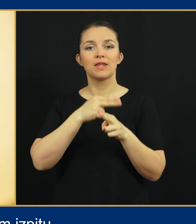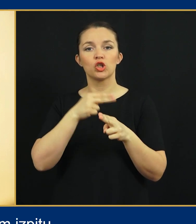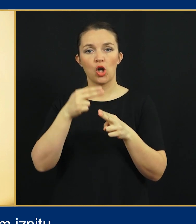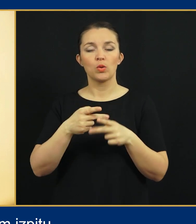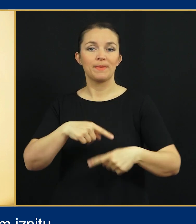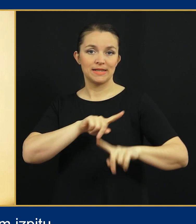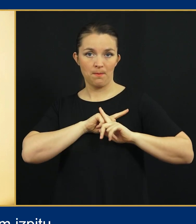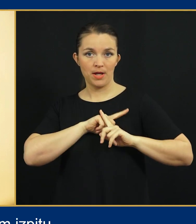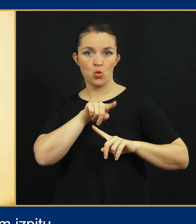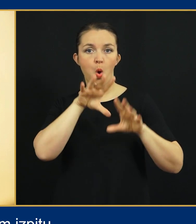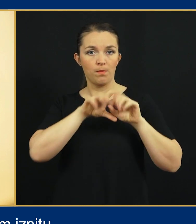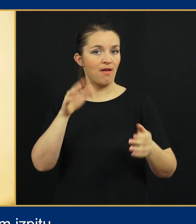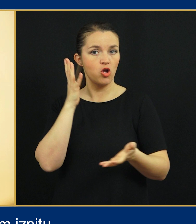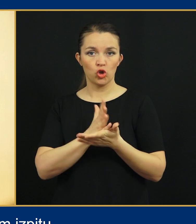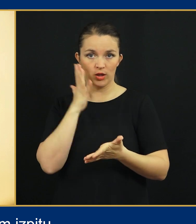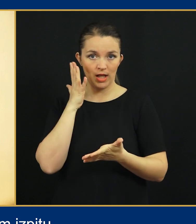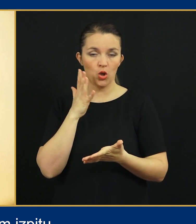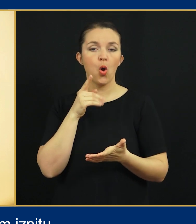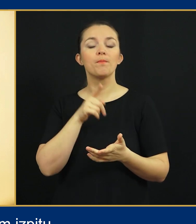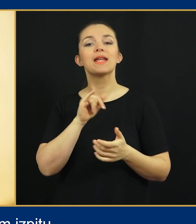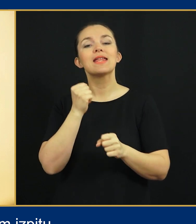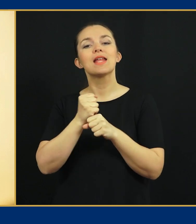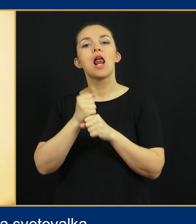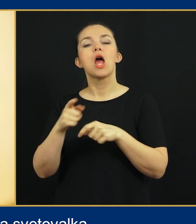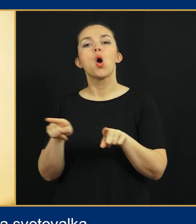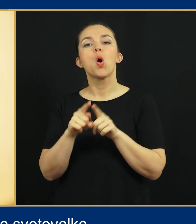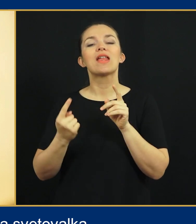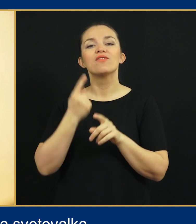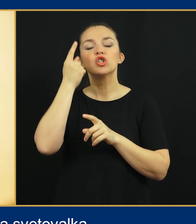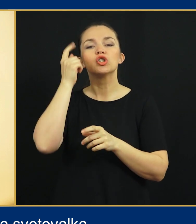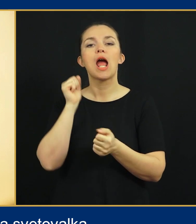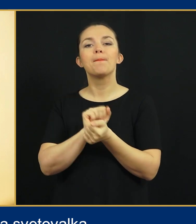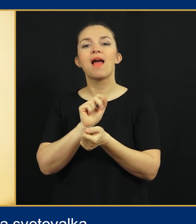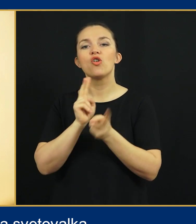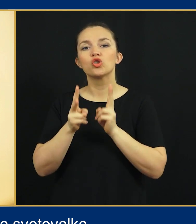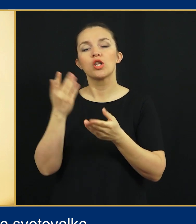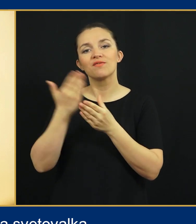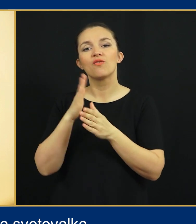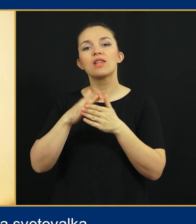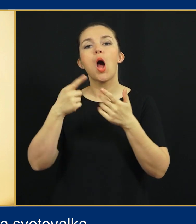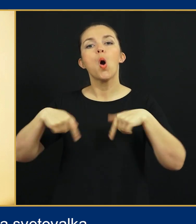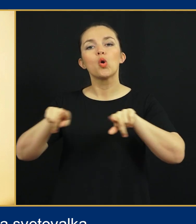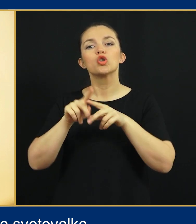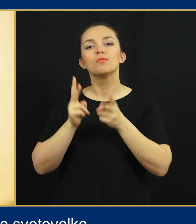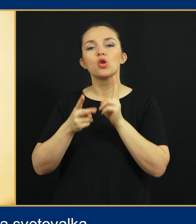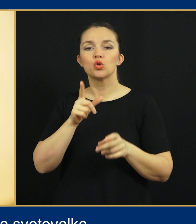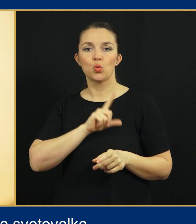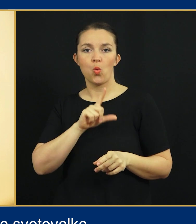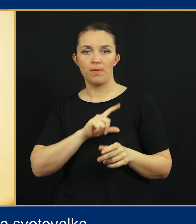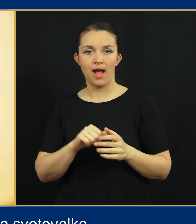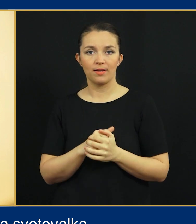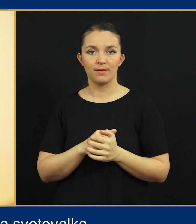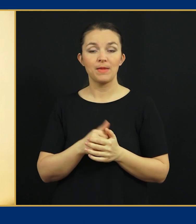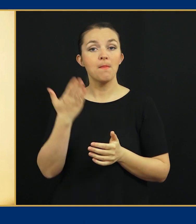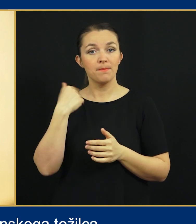pravniškem državnem izpitu, ki ga je opravila z odliko, je delala kot višja pravosodna svetovalka na Okrožnem sodišču v